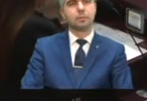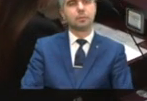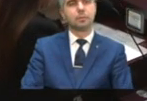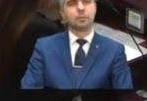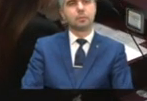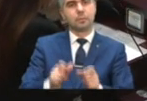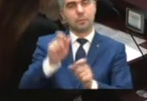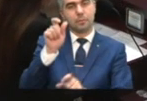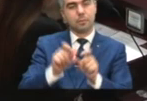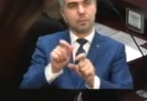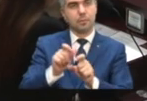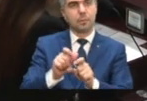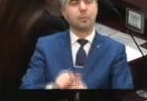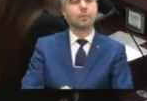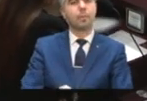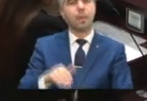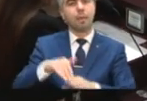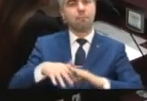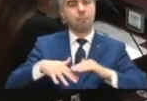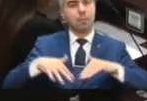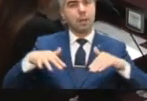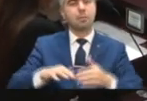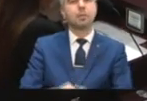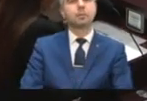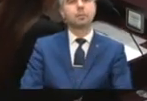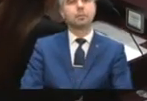السيدات والسادة البرلمانيين المحترمين.